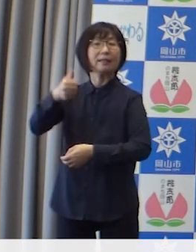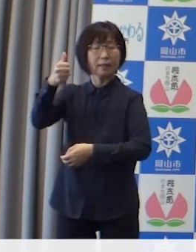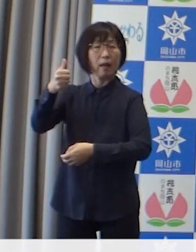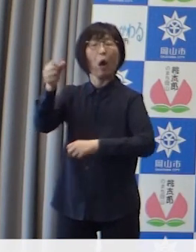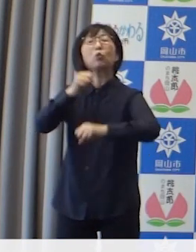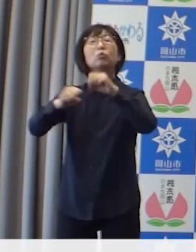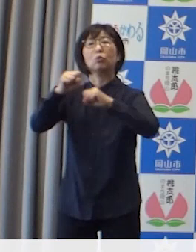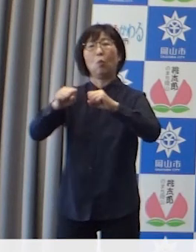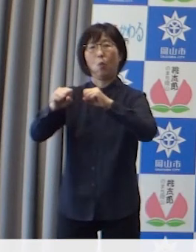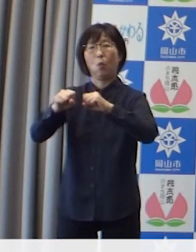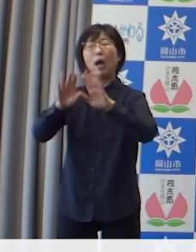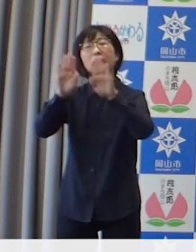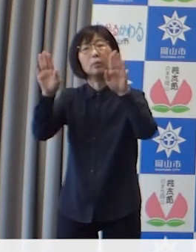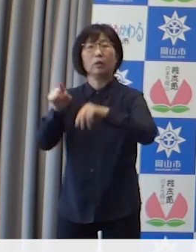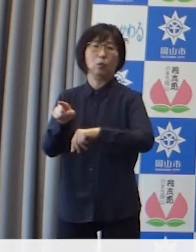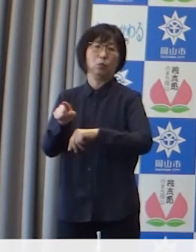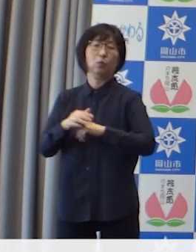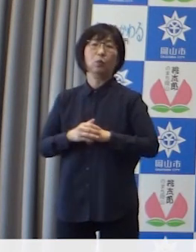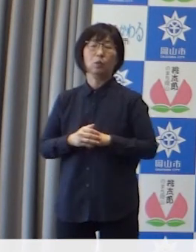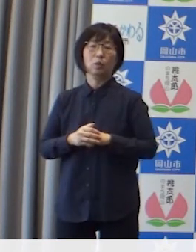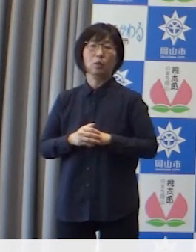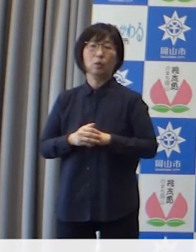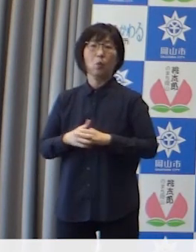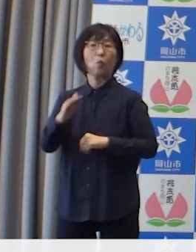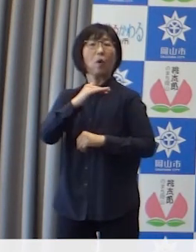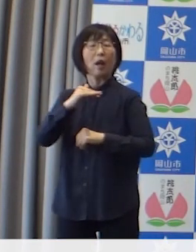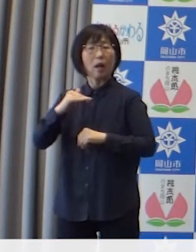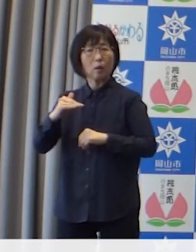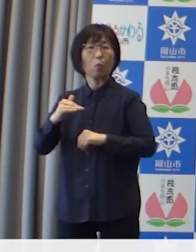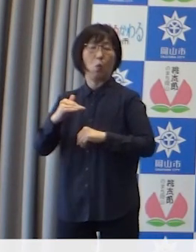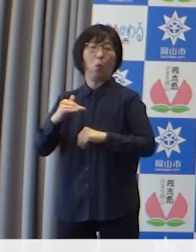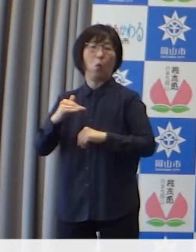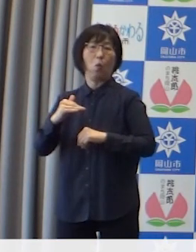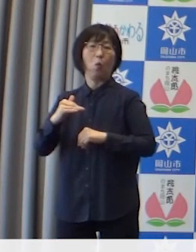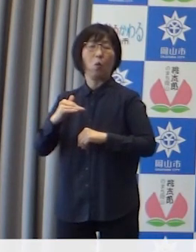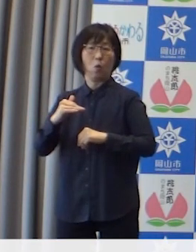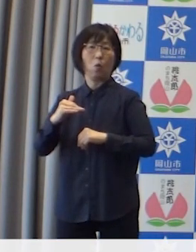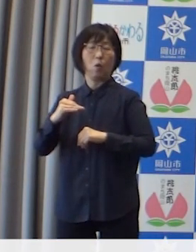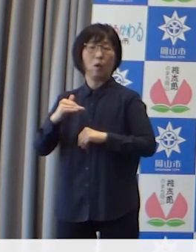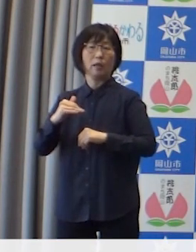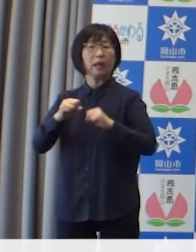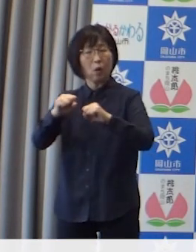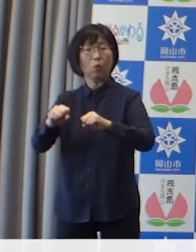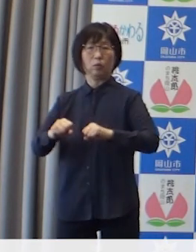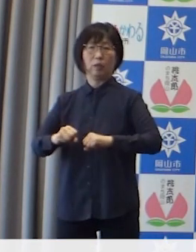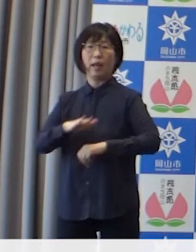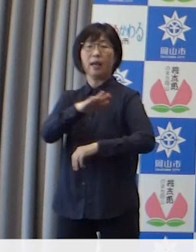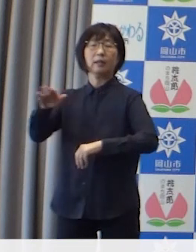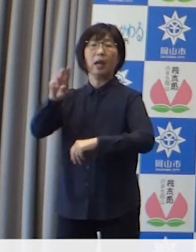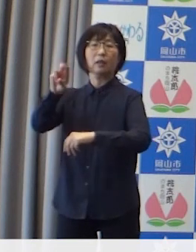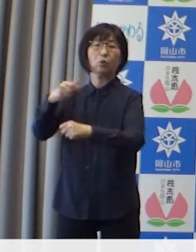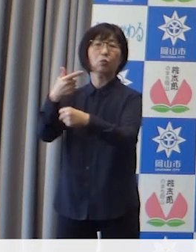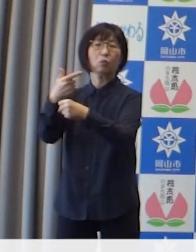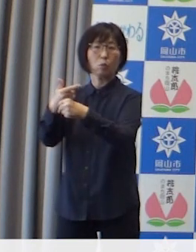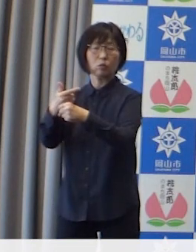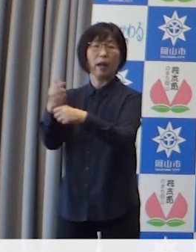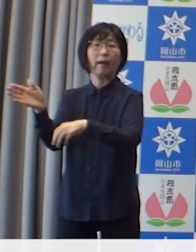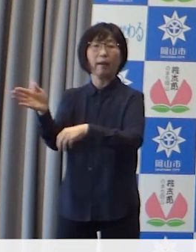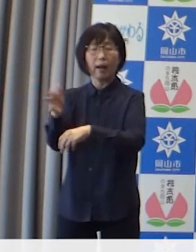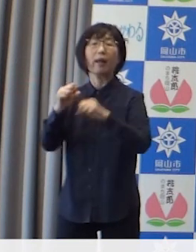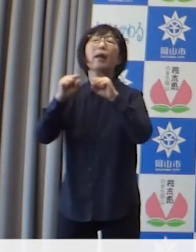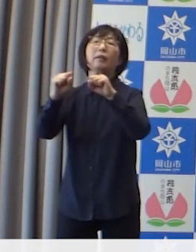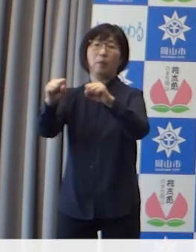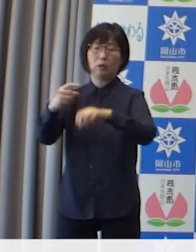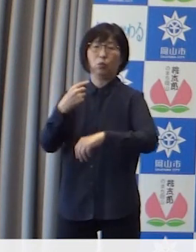してまして、じゃあ我々もそういう乗っていこうじゃないかということを平成の26年からやっております